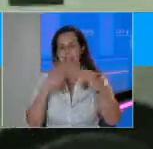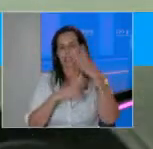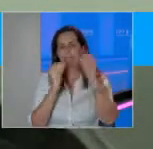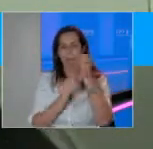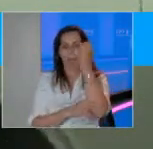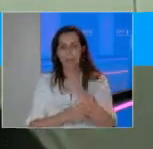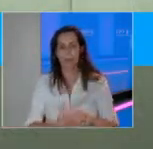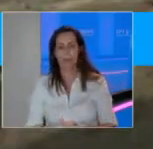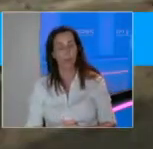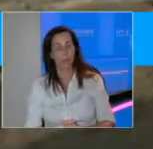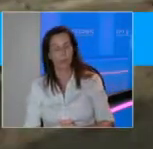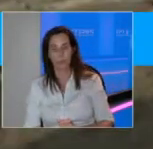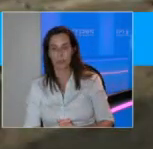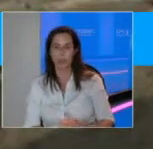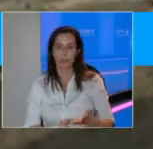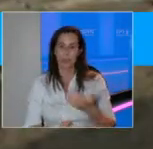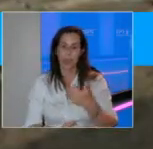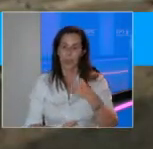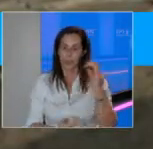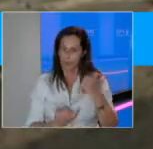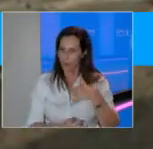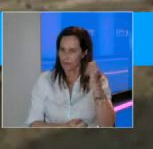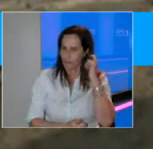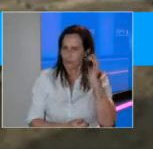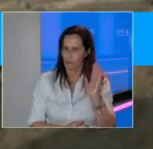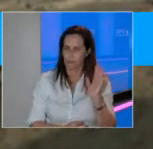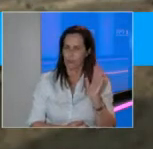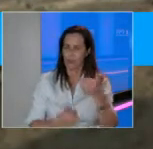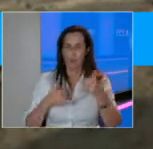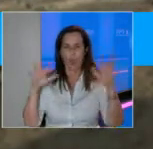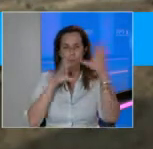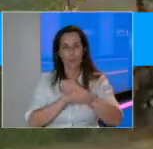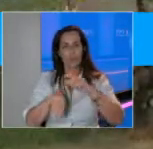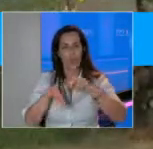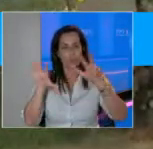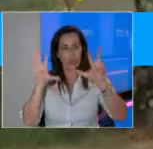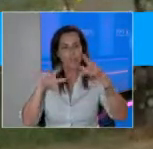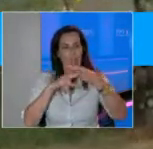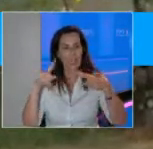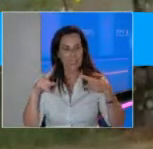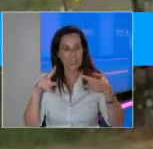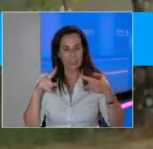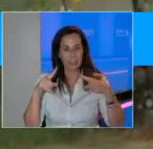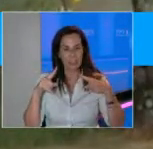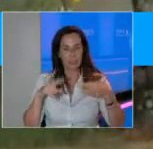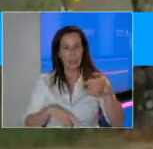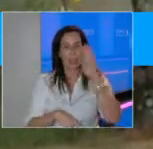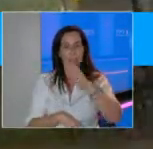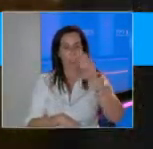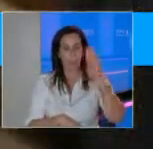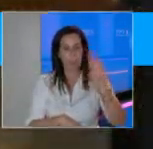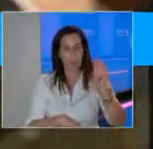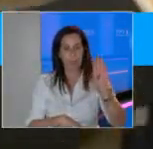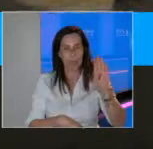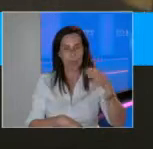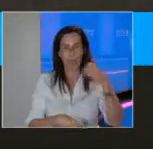להסדרה. תראה, קודם כל אני מתבשר שהערב בשעה 8:30 ראש הממשלה בנימין